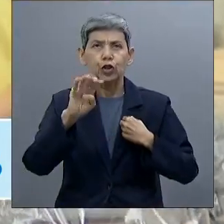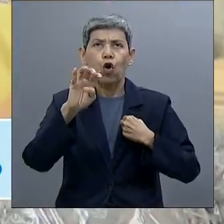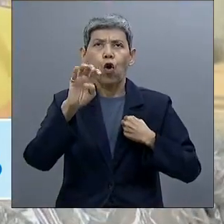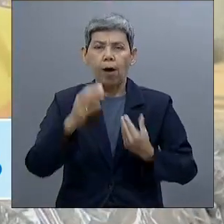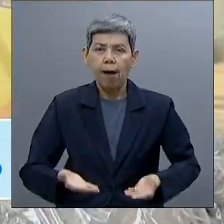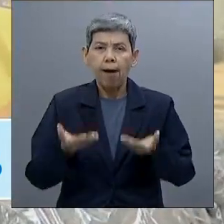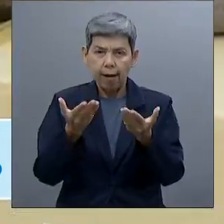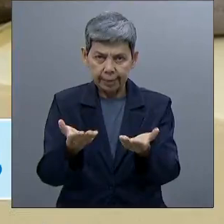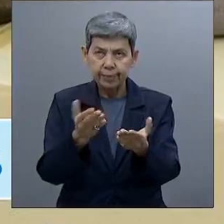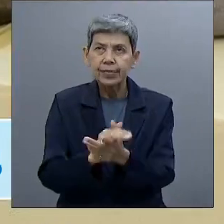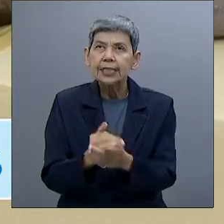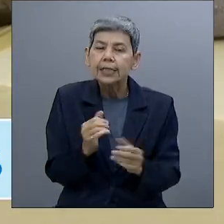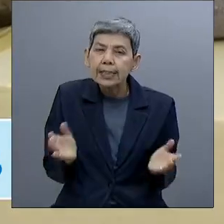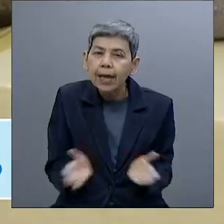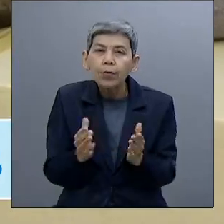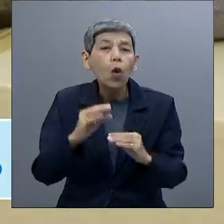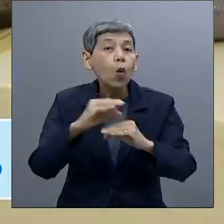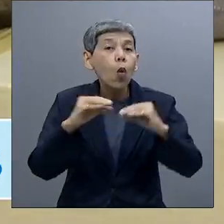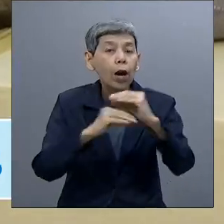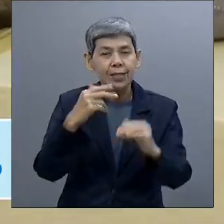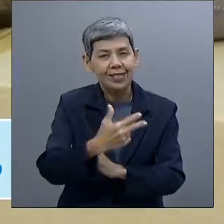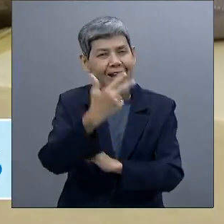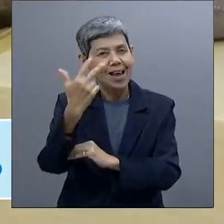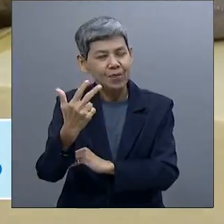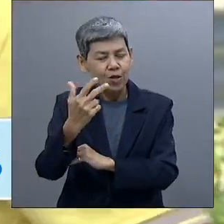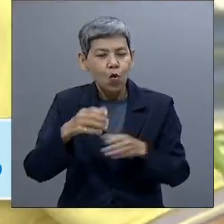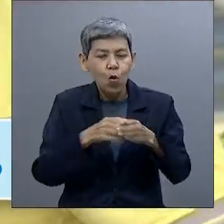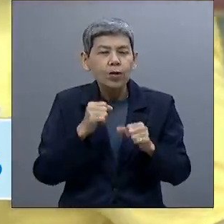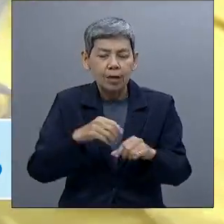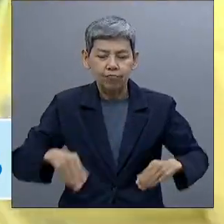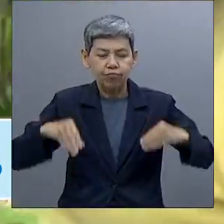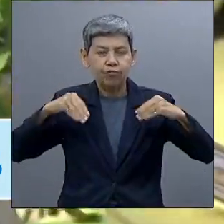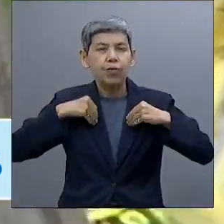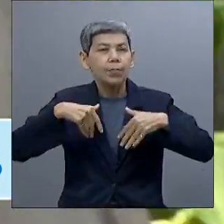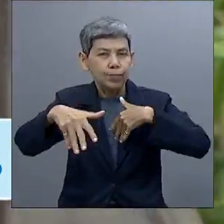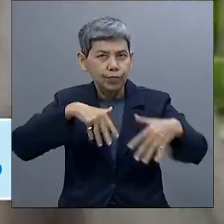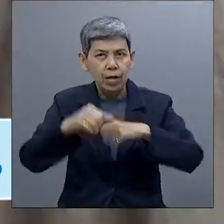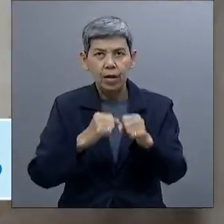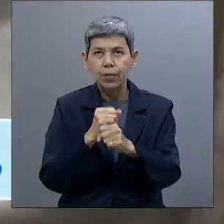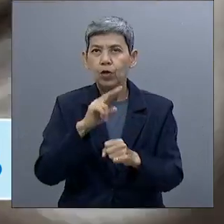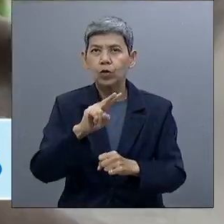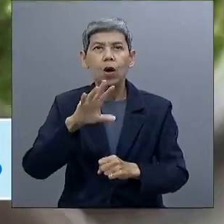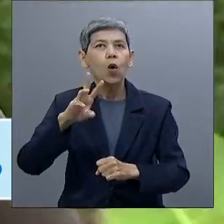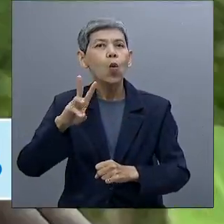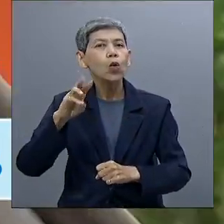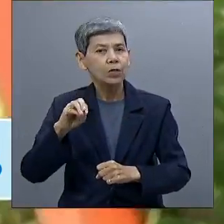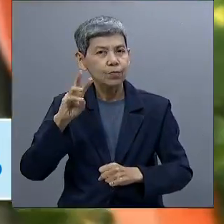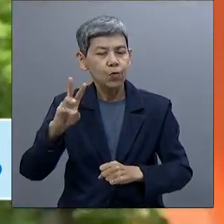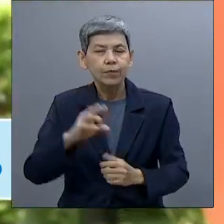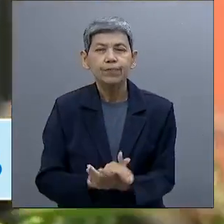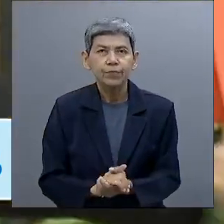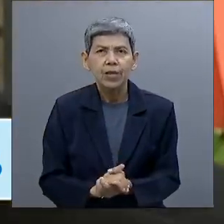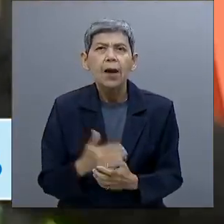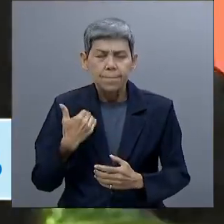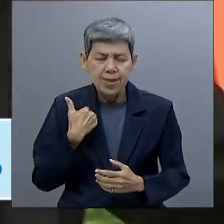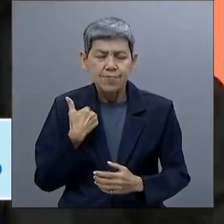ามอบให้สนับสนุนโครงการไทย PBS และเครือข่ายมอบไปอุ่นให้พี่น้องปี2566เช่นกันค่ะโดย